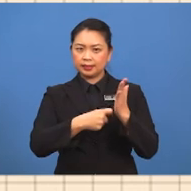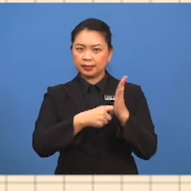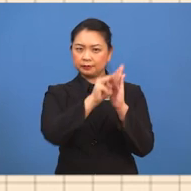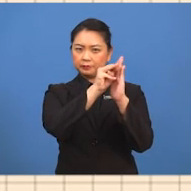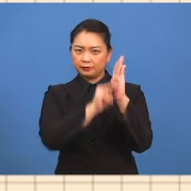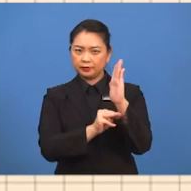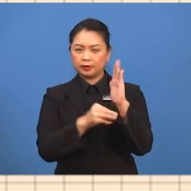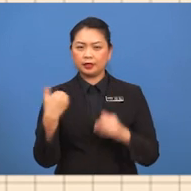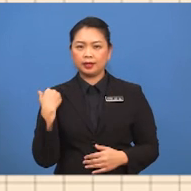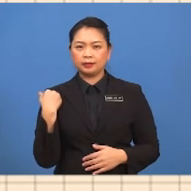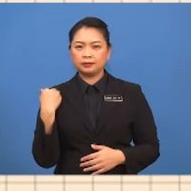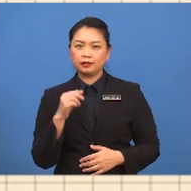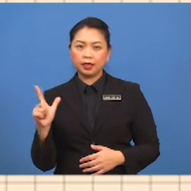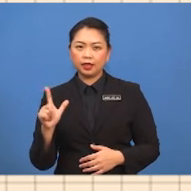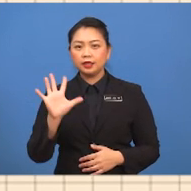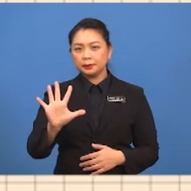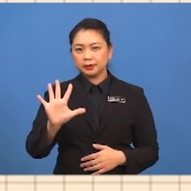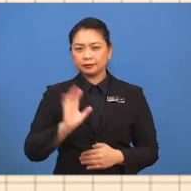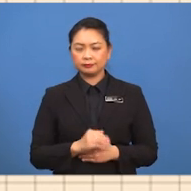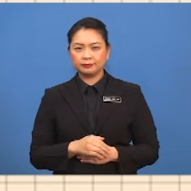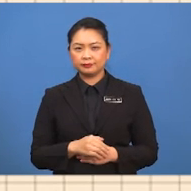nilai minimum ialah 5.